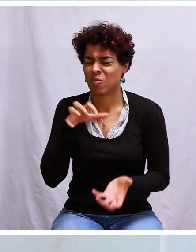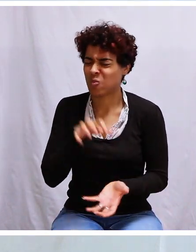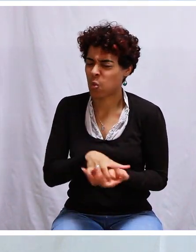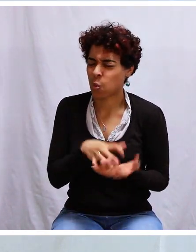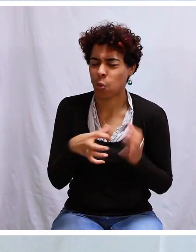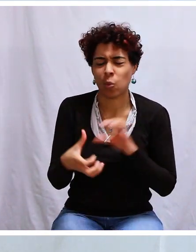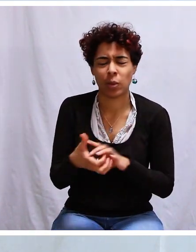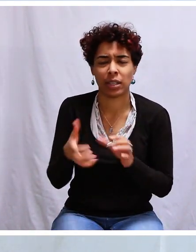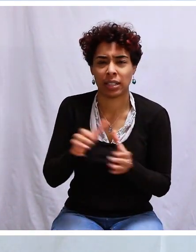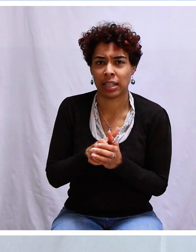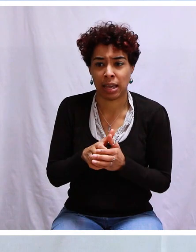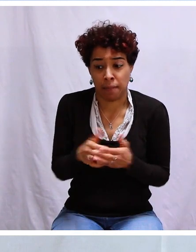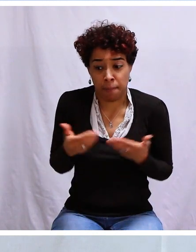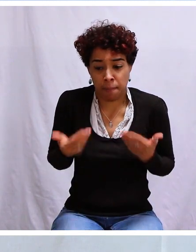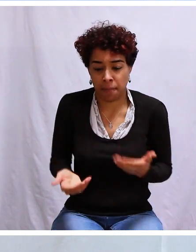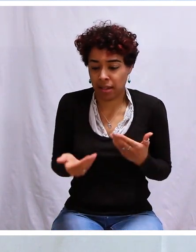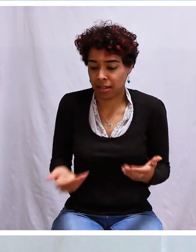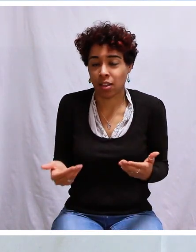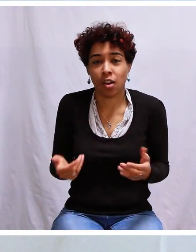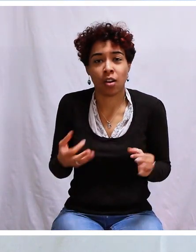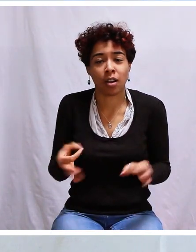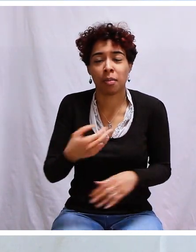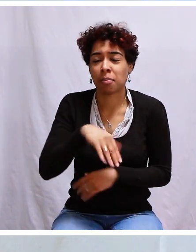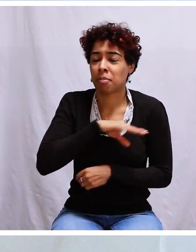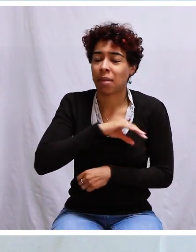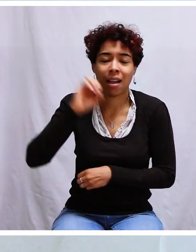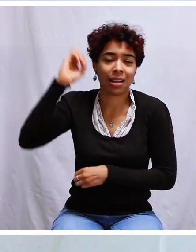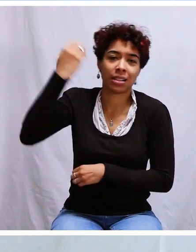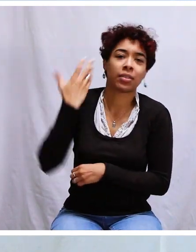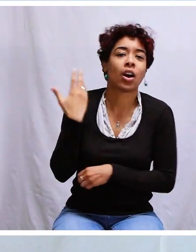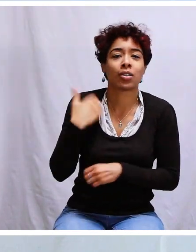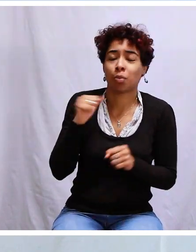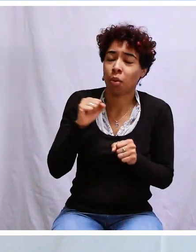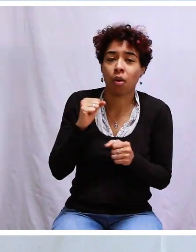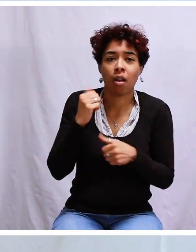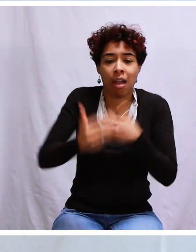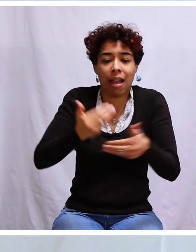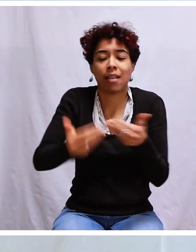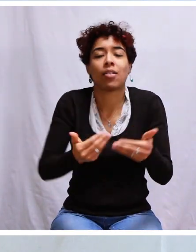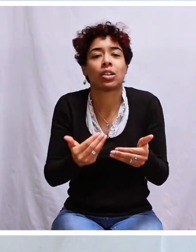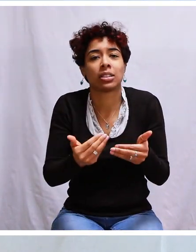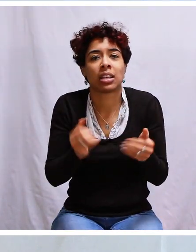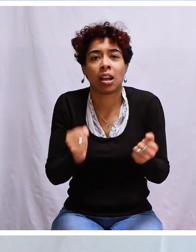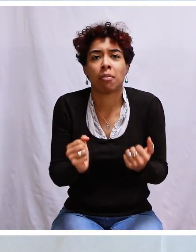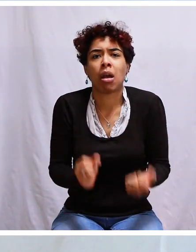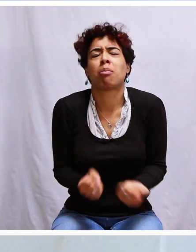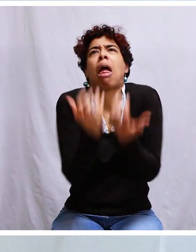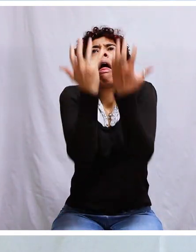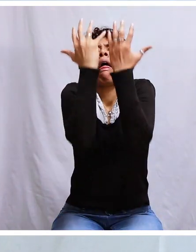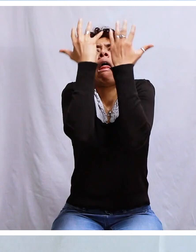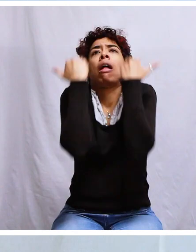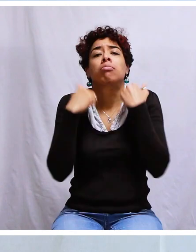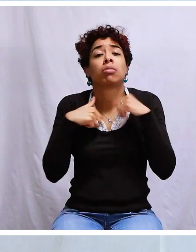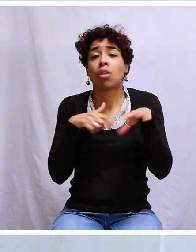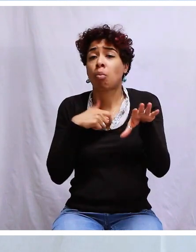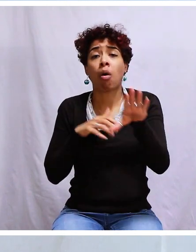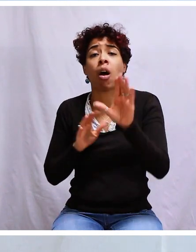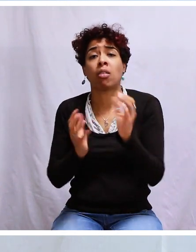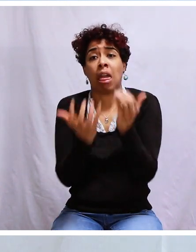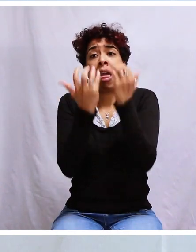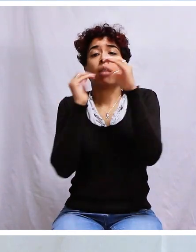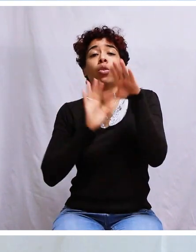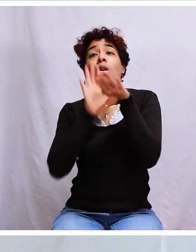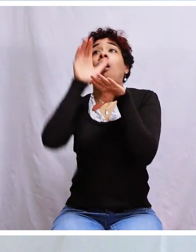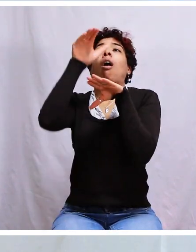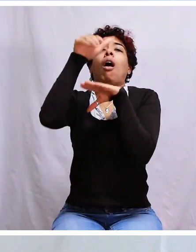que maintenant je suis en train de surfer par la grâce de Dieu en fait. C'est plus la vague qui m'engloutit, je surfe sur la vague en fait. Même si